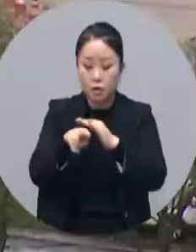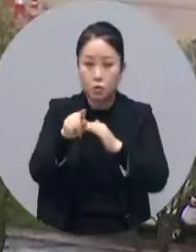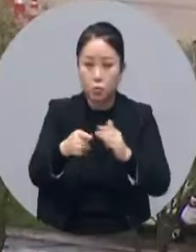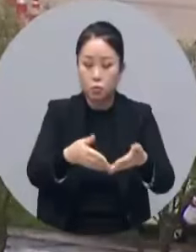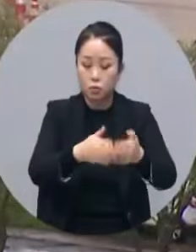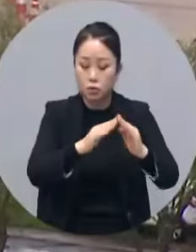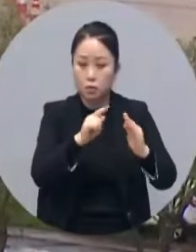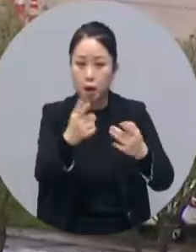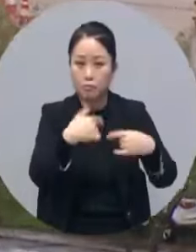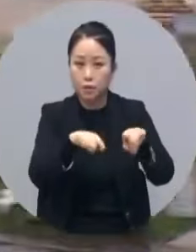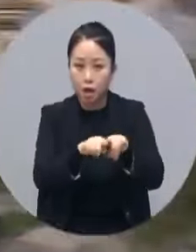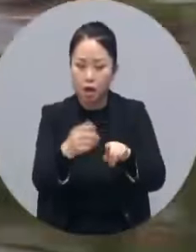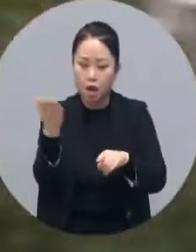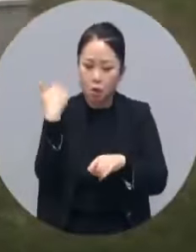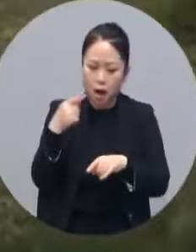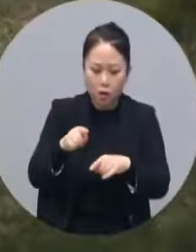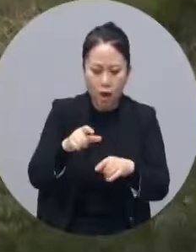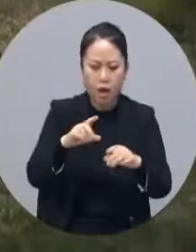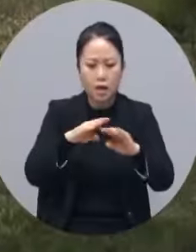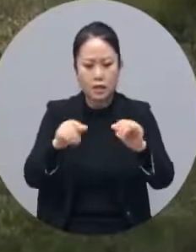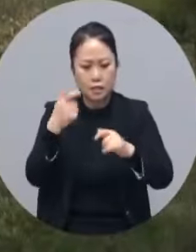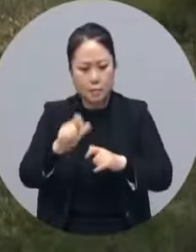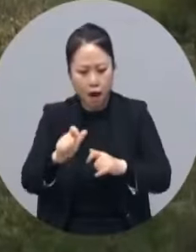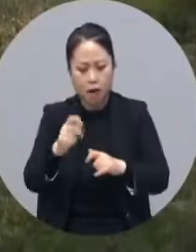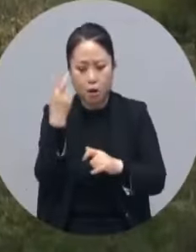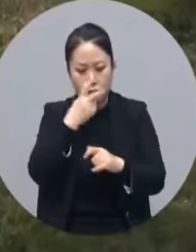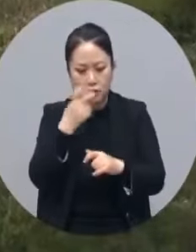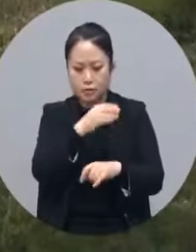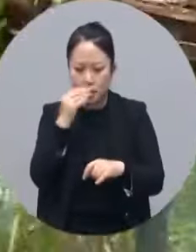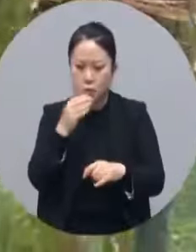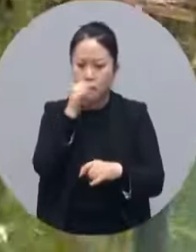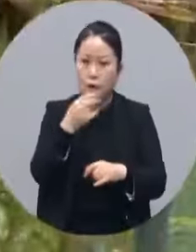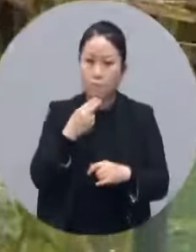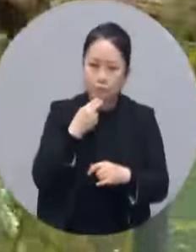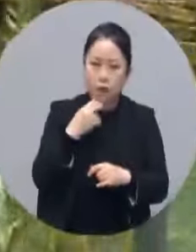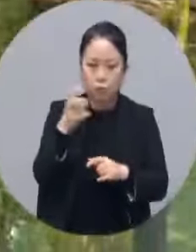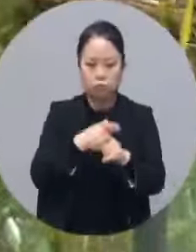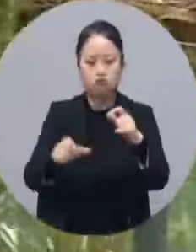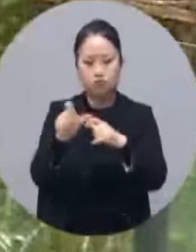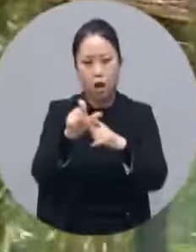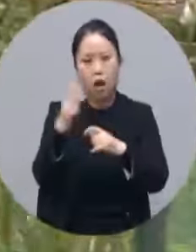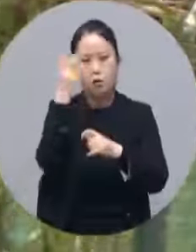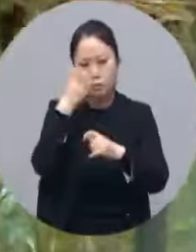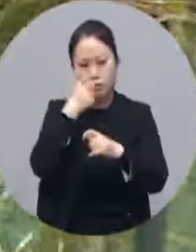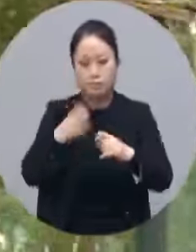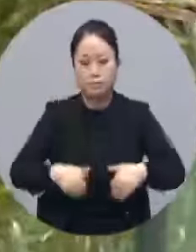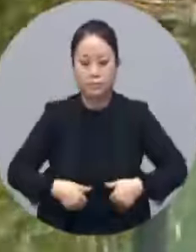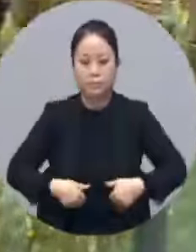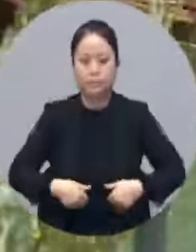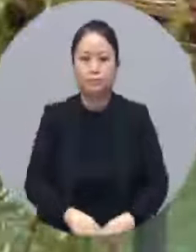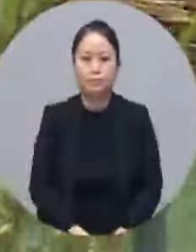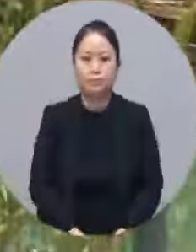적정성과 현재의 터널 안전성 등 추가적인 검증 작업 역시 불가피해 보입니다 MBC 뉴스 송입니다